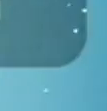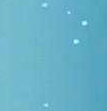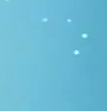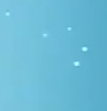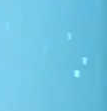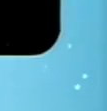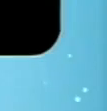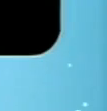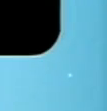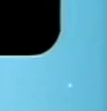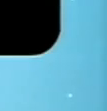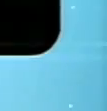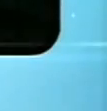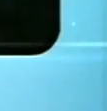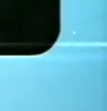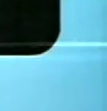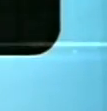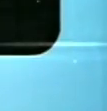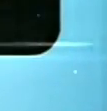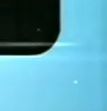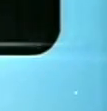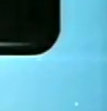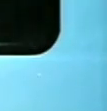untuk R5 dan hantarkan ke3999